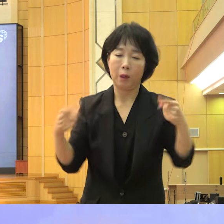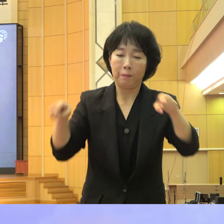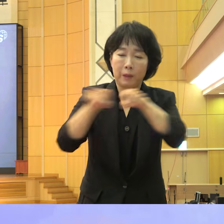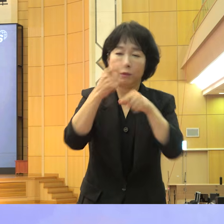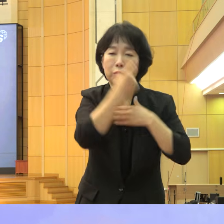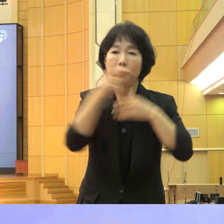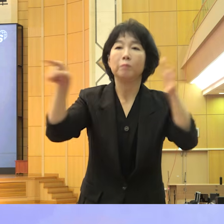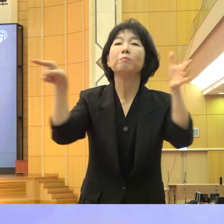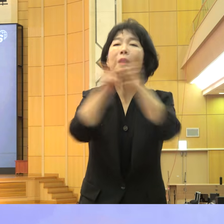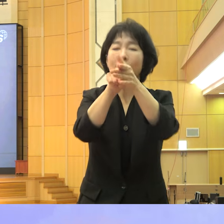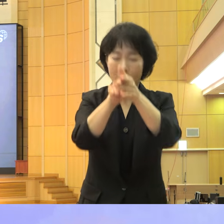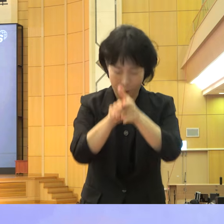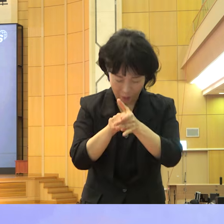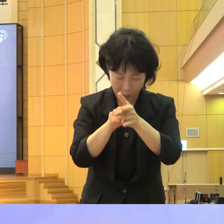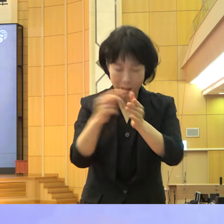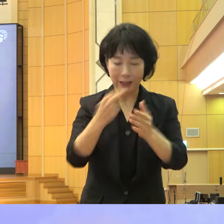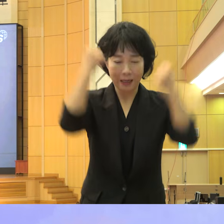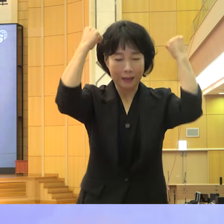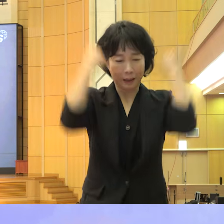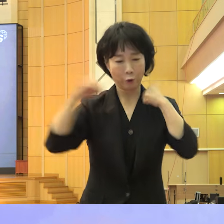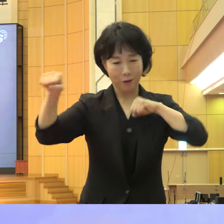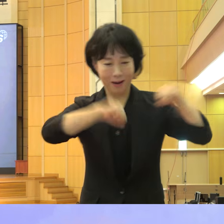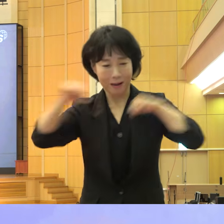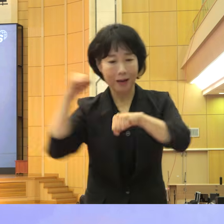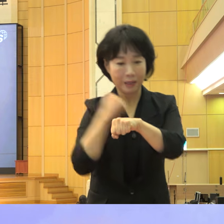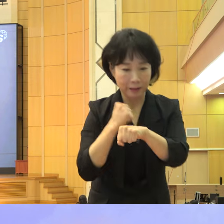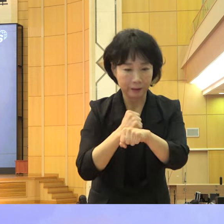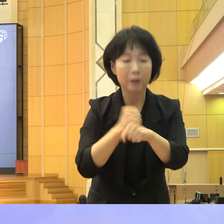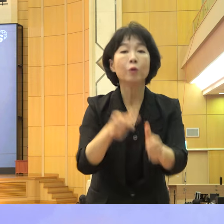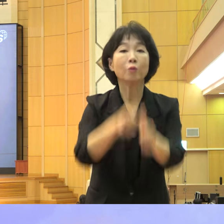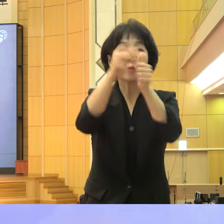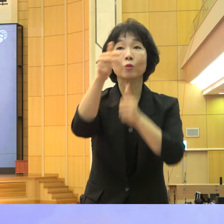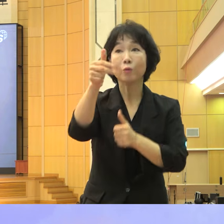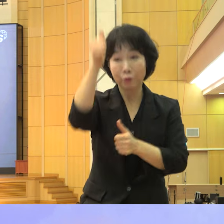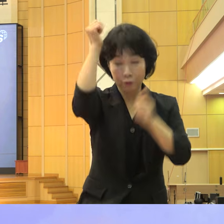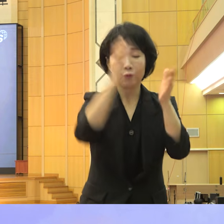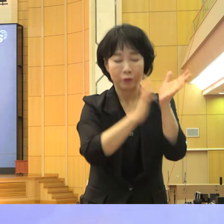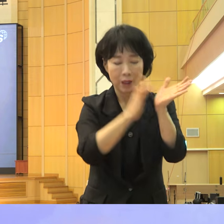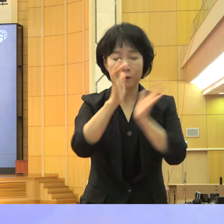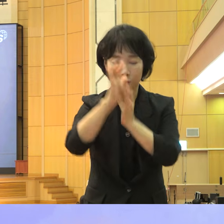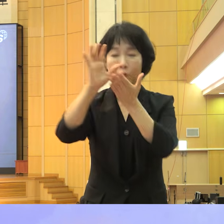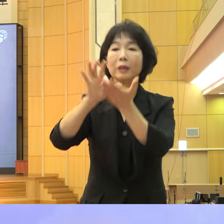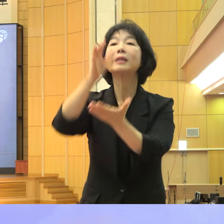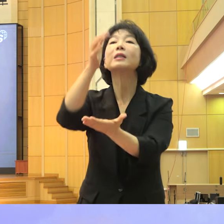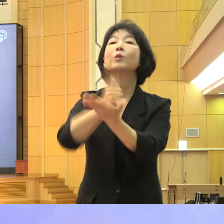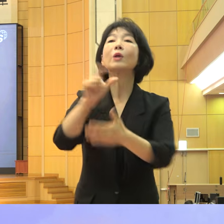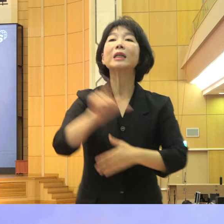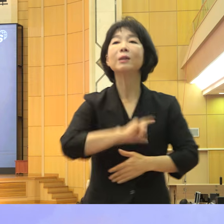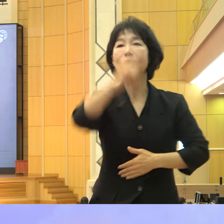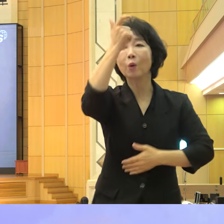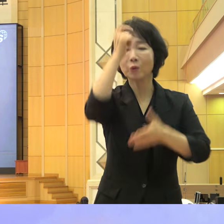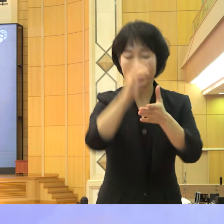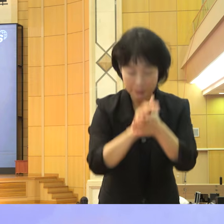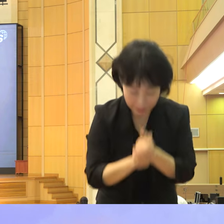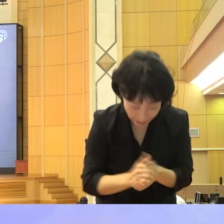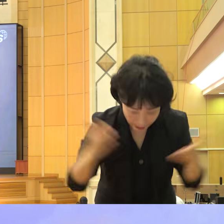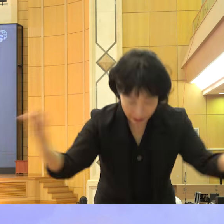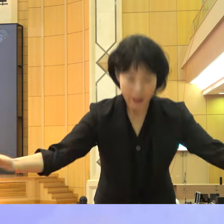하실 것을 믿사옵고 살아계셔서 역사하시는 구주 예수 그리스도 이름으로 기도 올리옵나이다. 아멘.